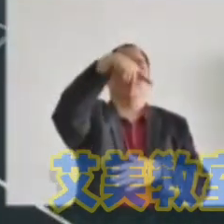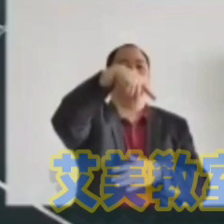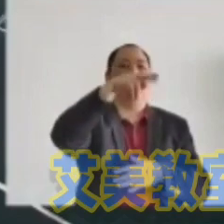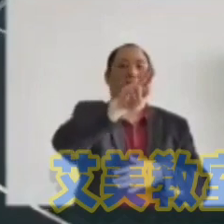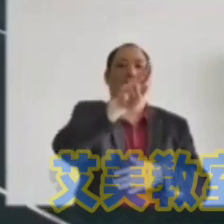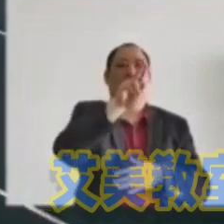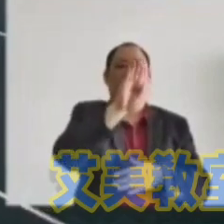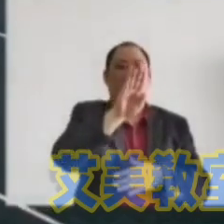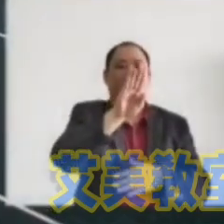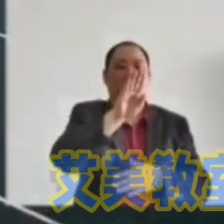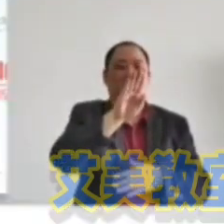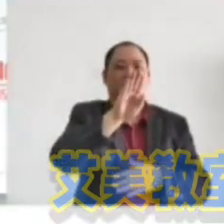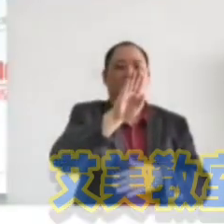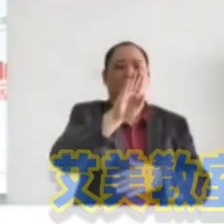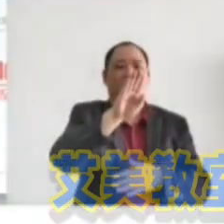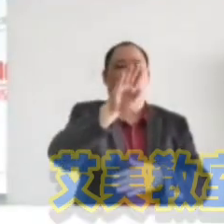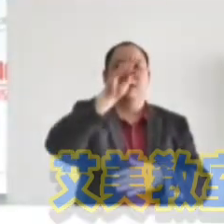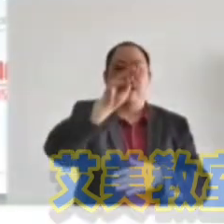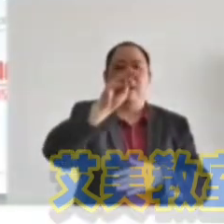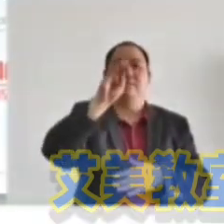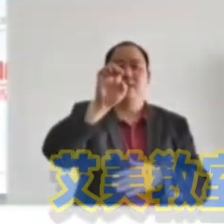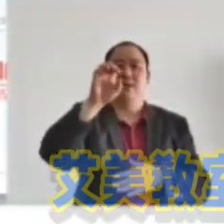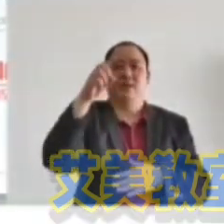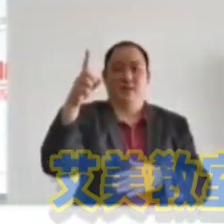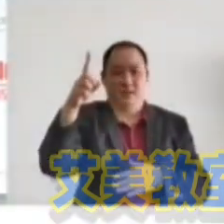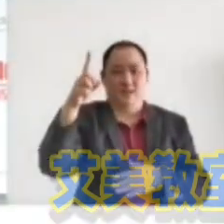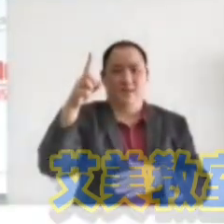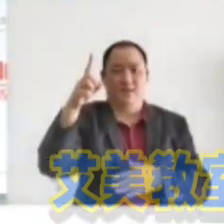会去到一个网站叫